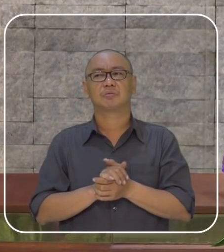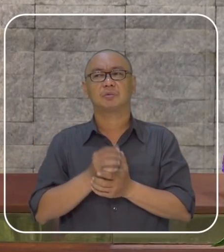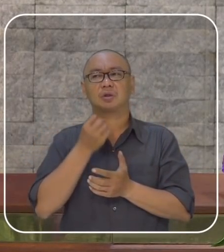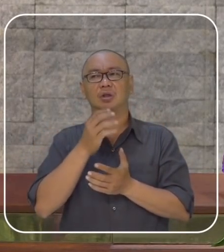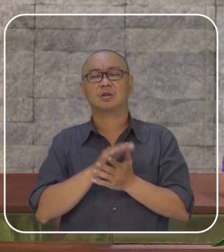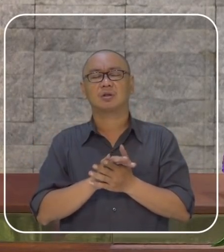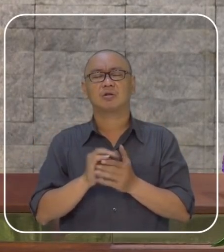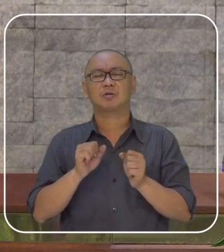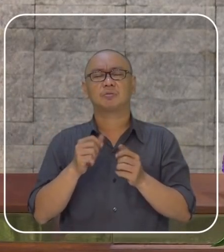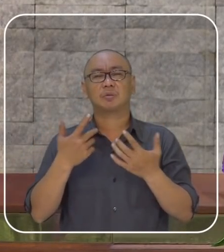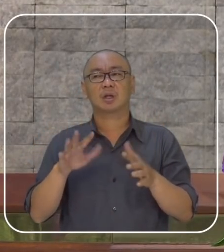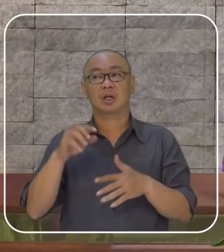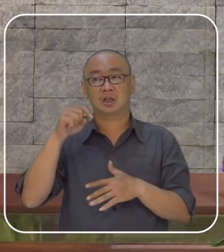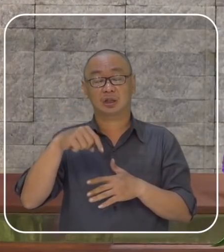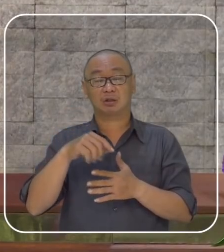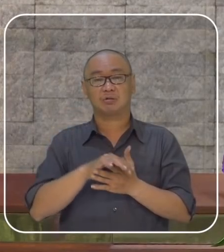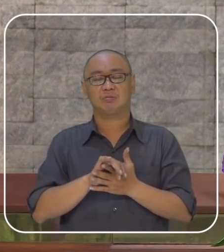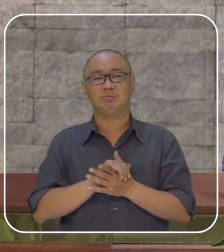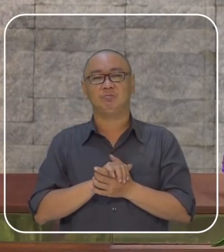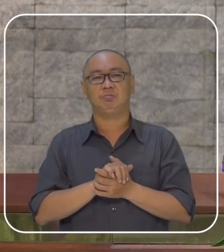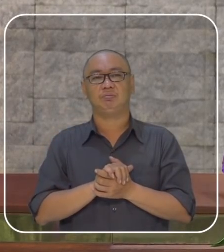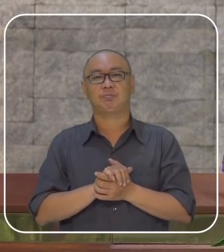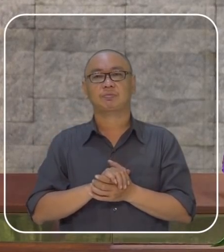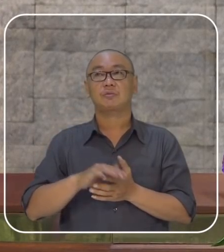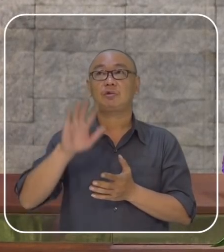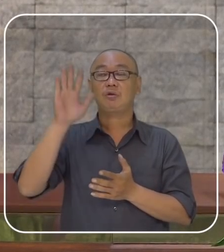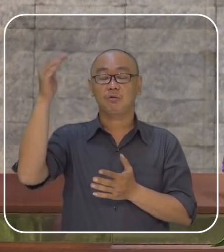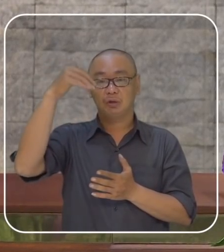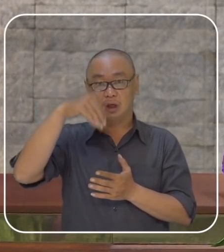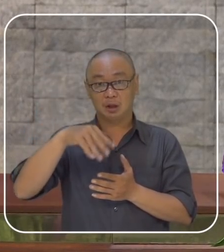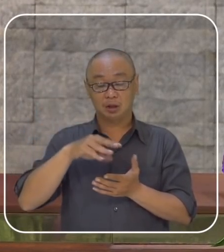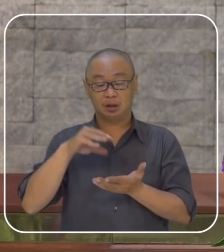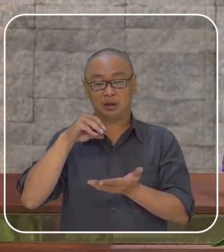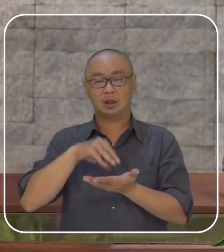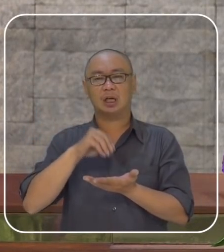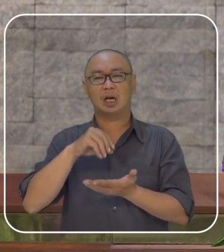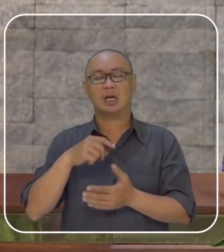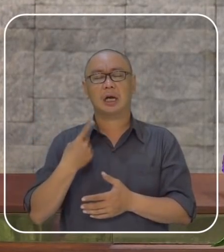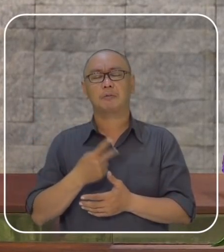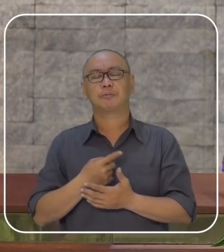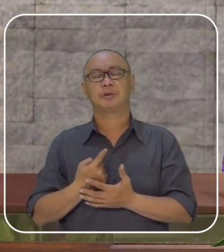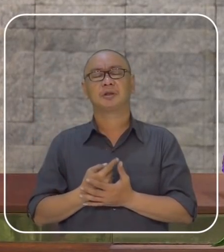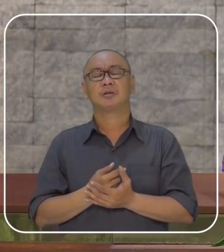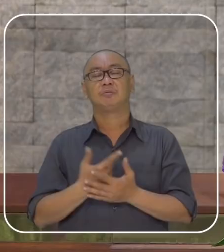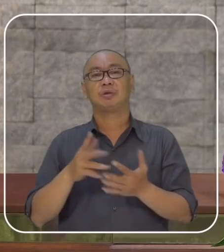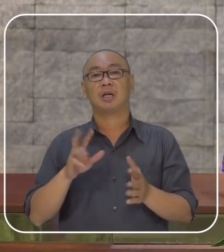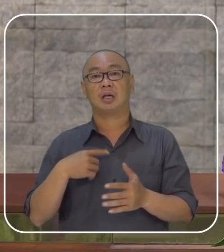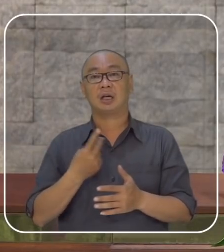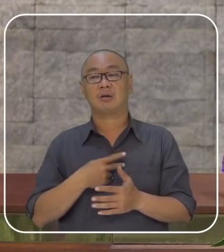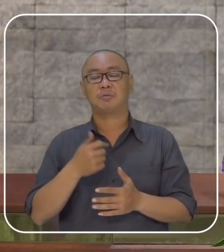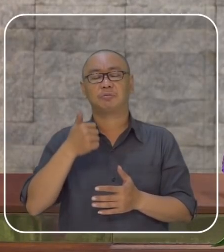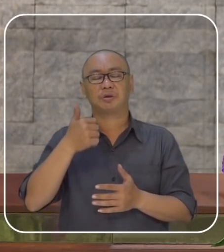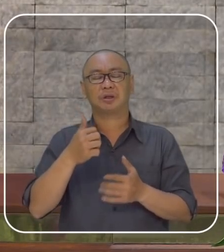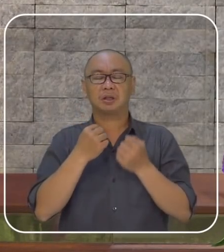Dan biarlah saat ini juga Engkau hadir di tengah-tengah kami, agar kami boleh